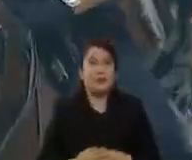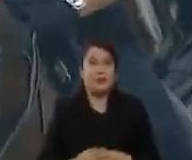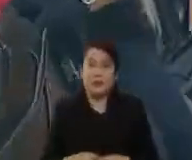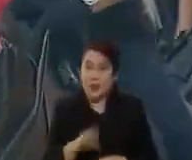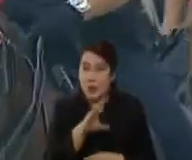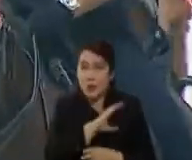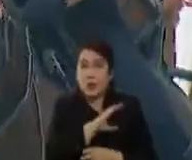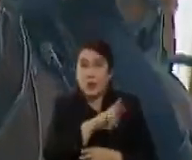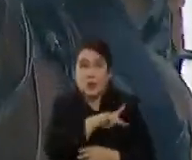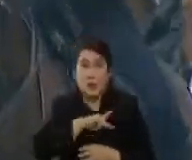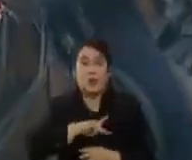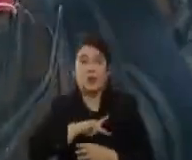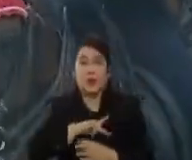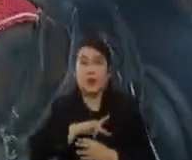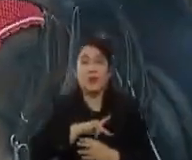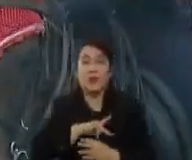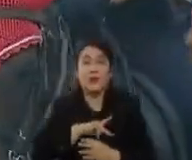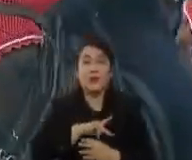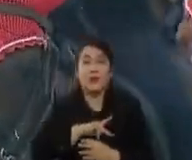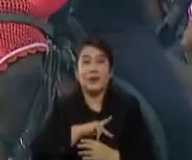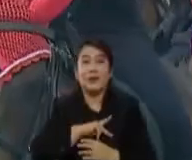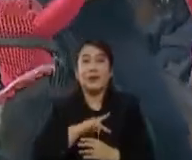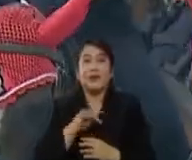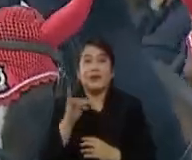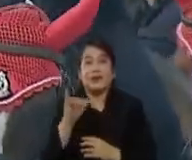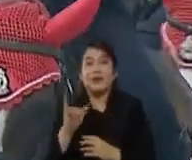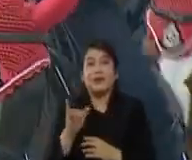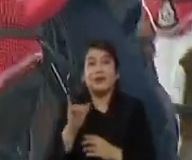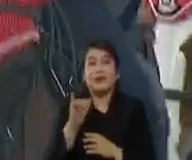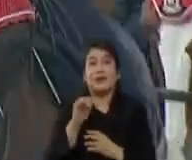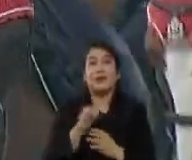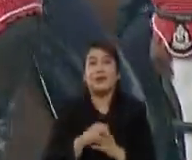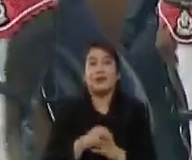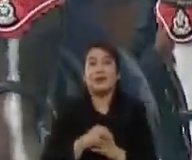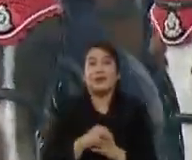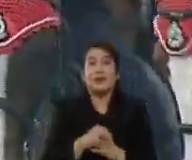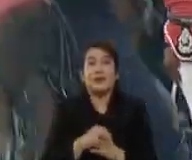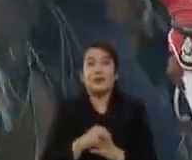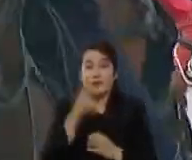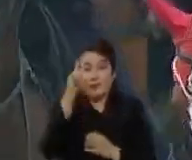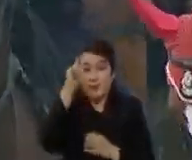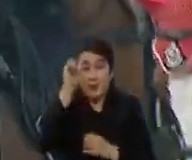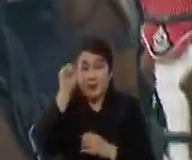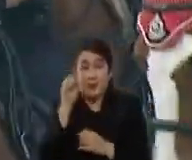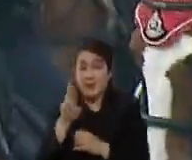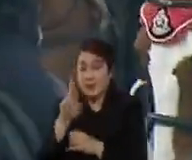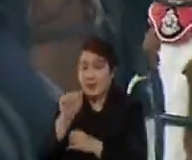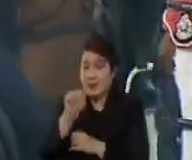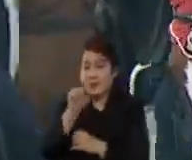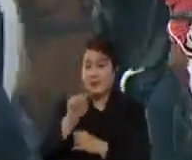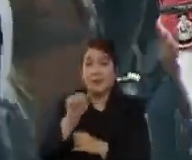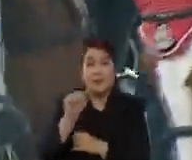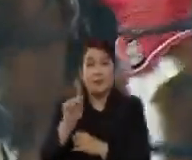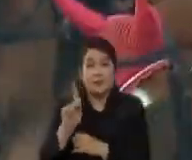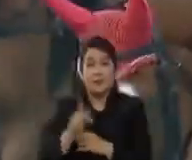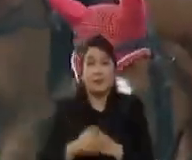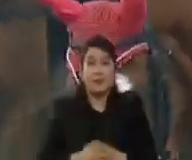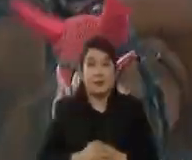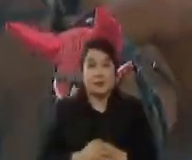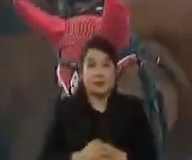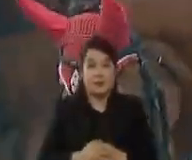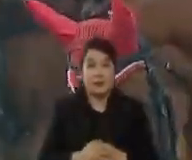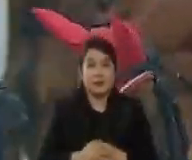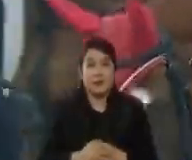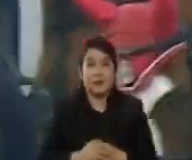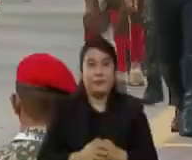PDRM diketuai Yang Dihormati Deputy Inspector General Tan Sri Razaruddin bin Hussein Elias Abdul